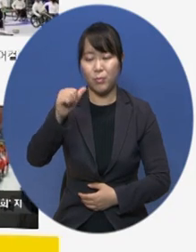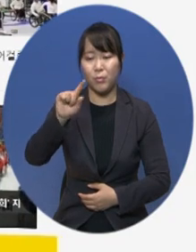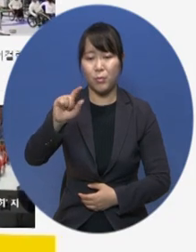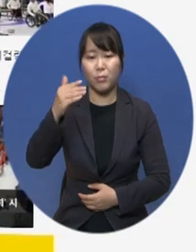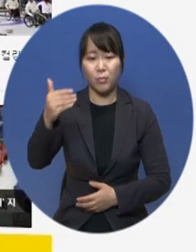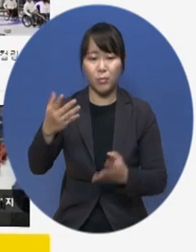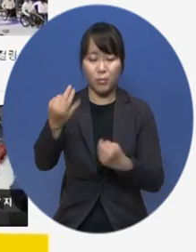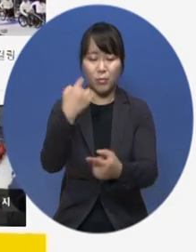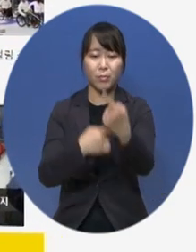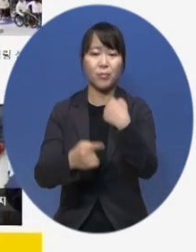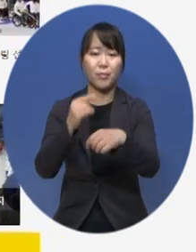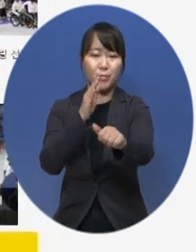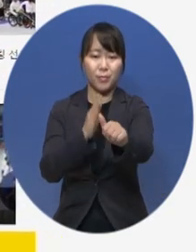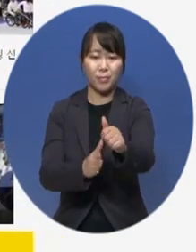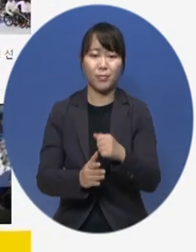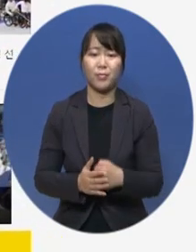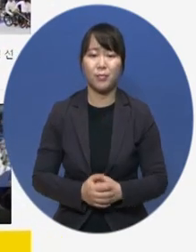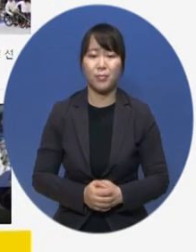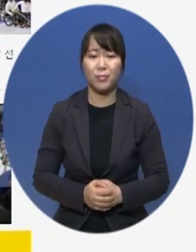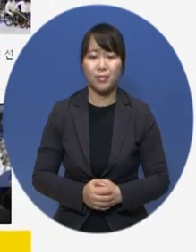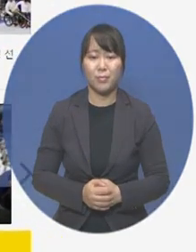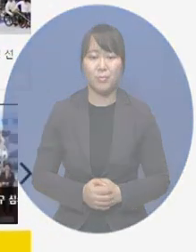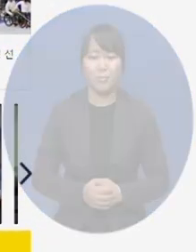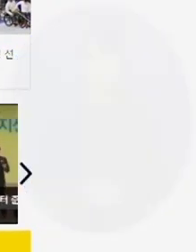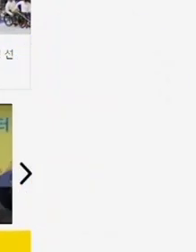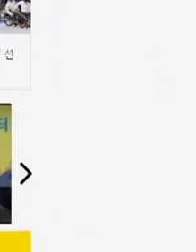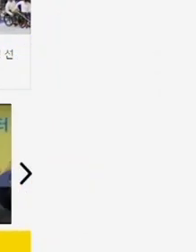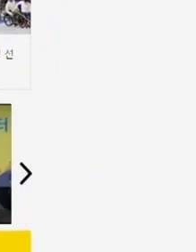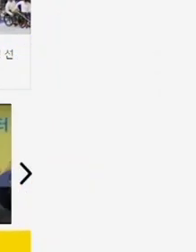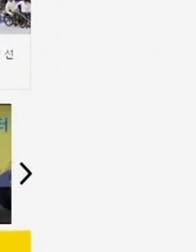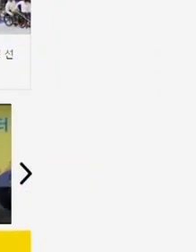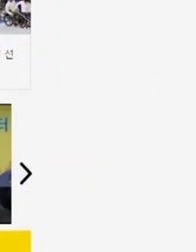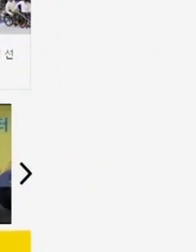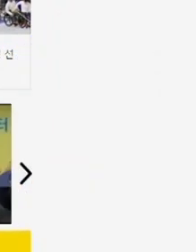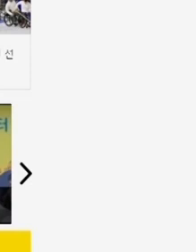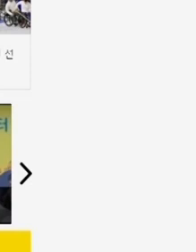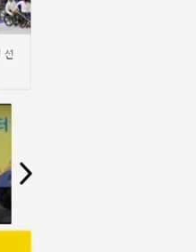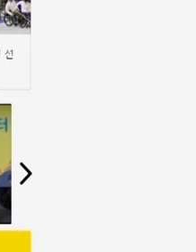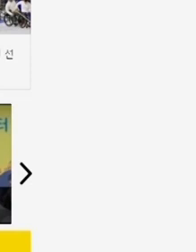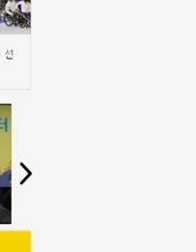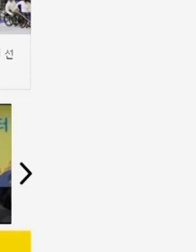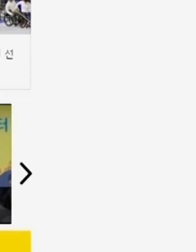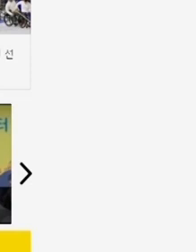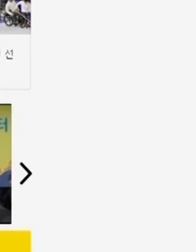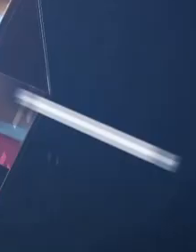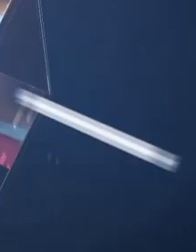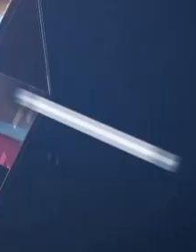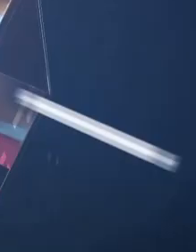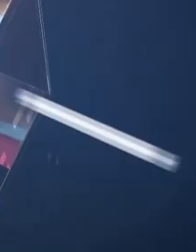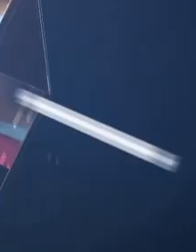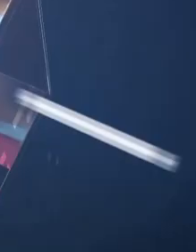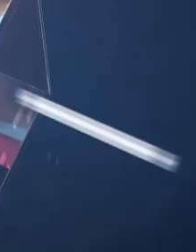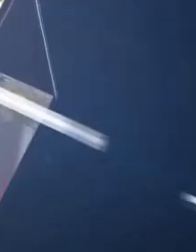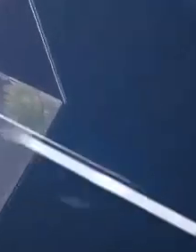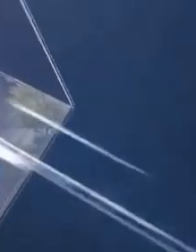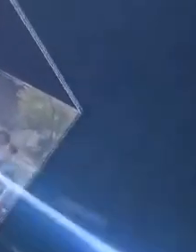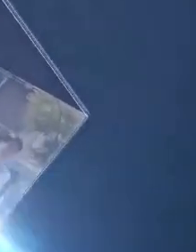전화번호 02-2655-9519로 많은 제보 바랍니다.